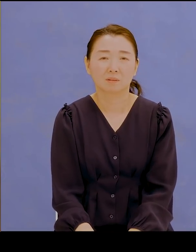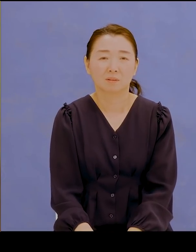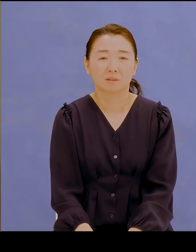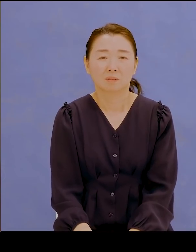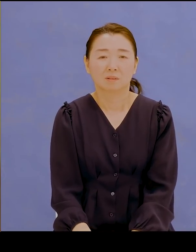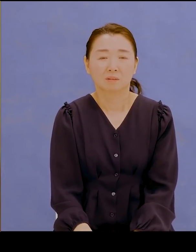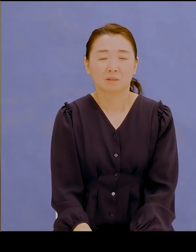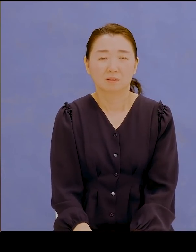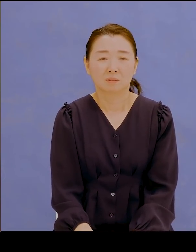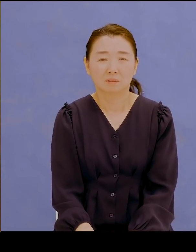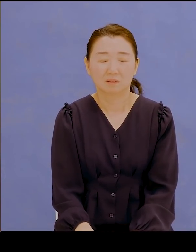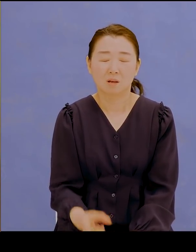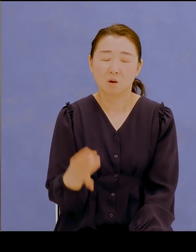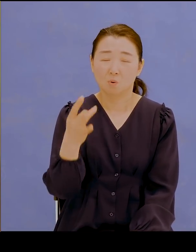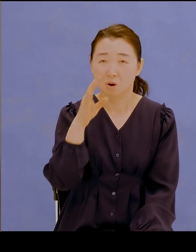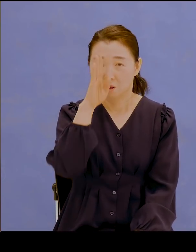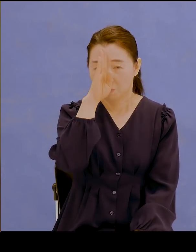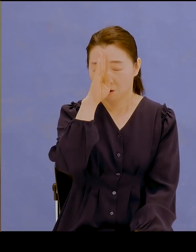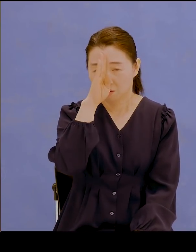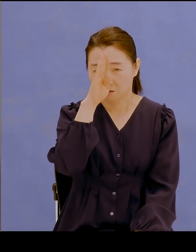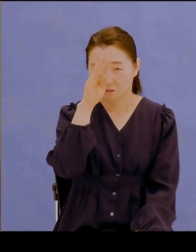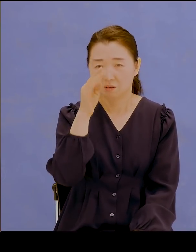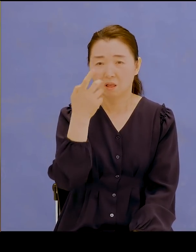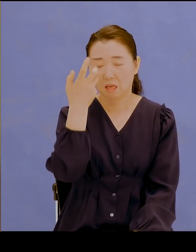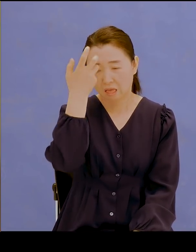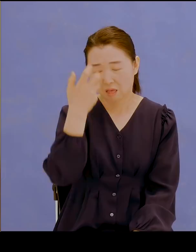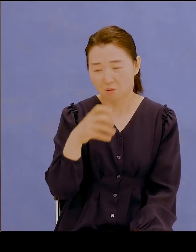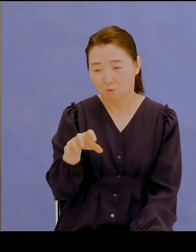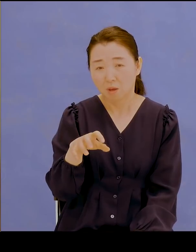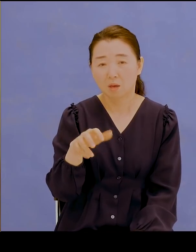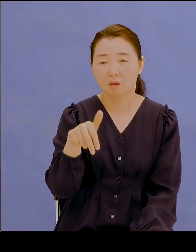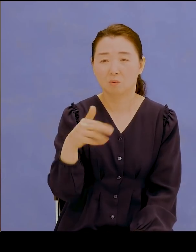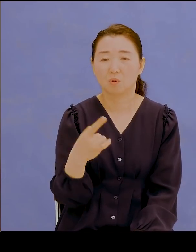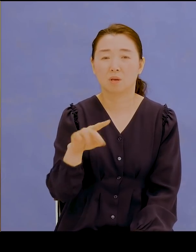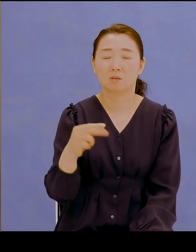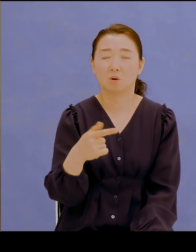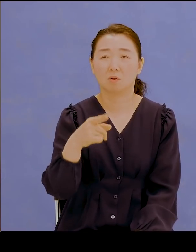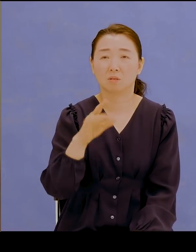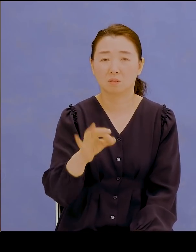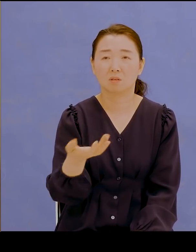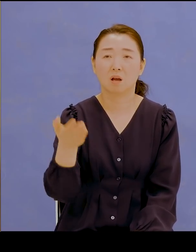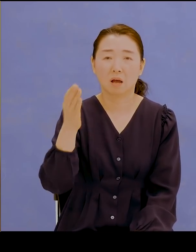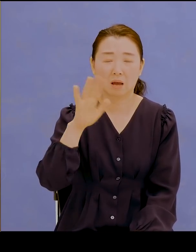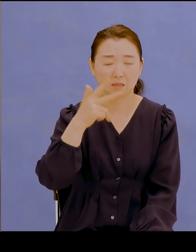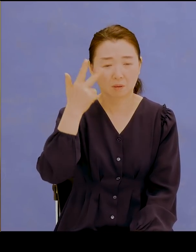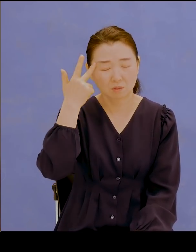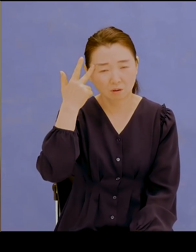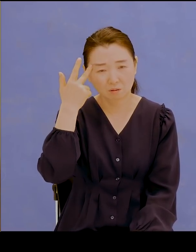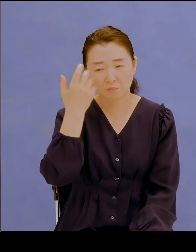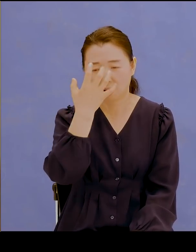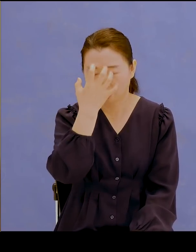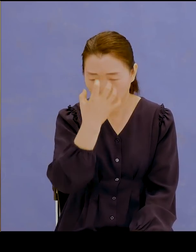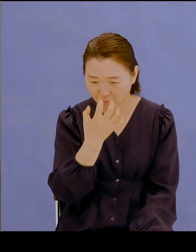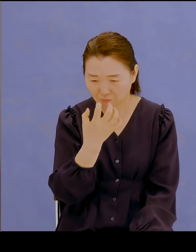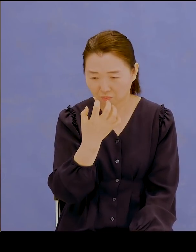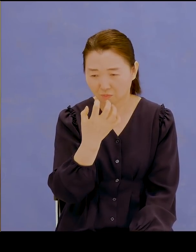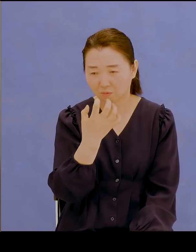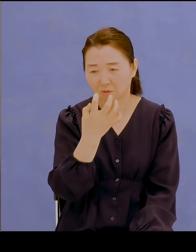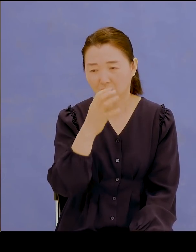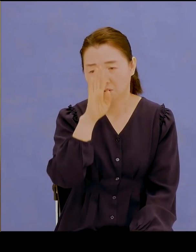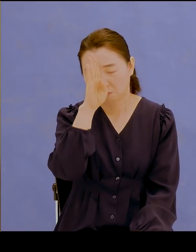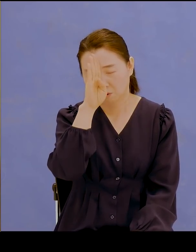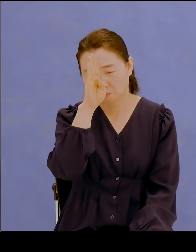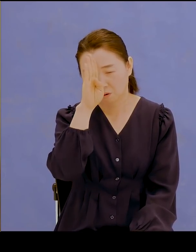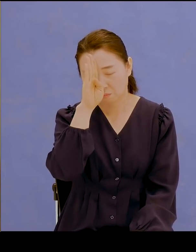그게 그 원래 병은 뇌전증인데 다른 이런 정신적인 뭐 비관도 하고 우울하기도 하고